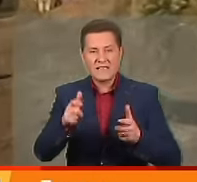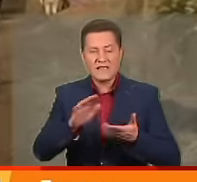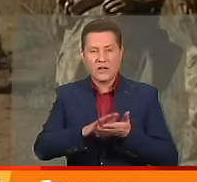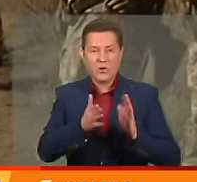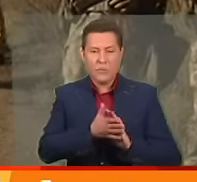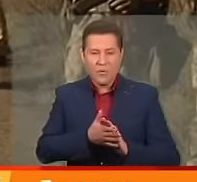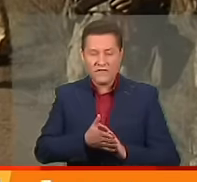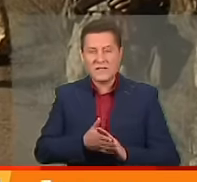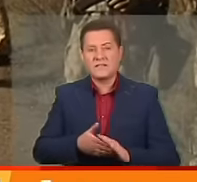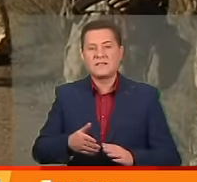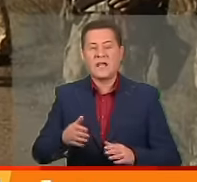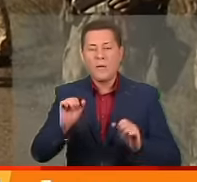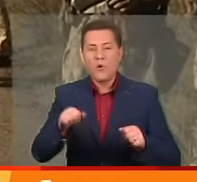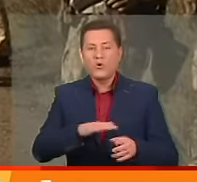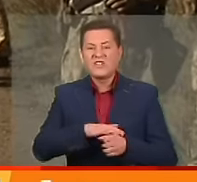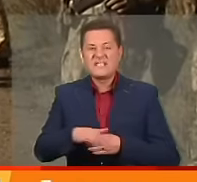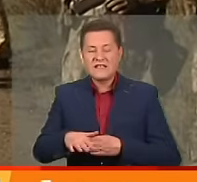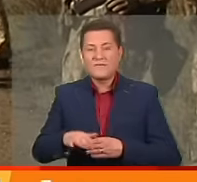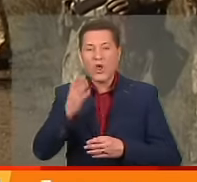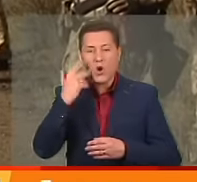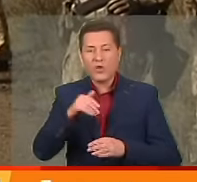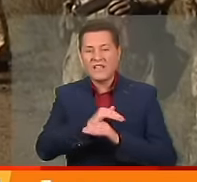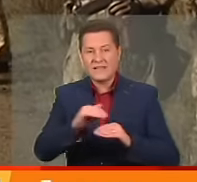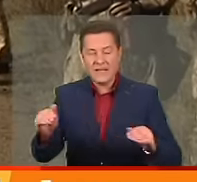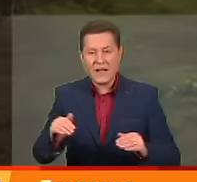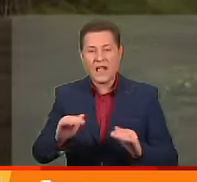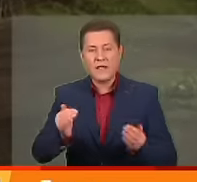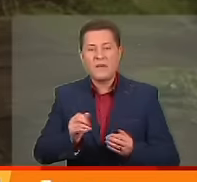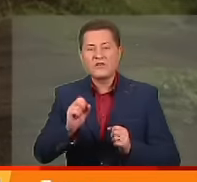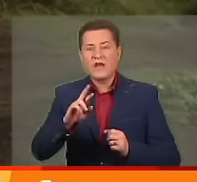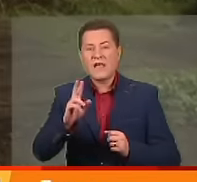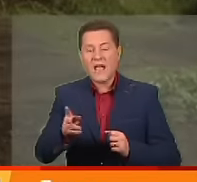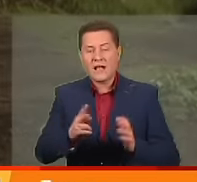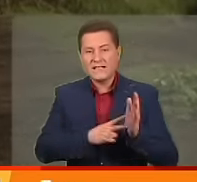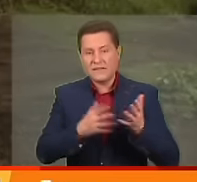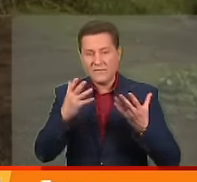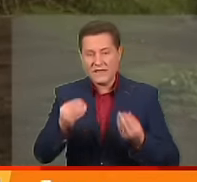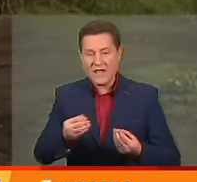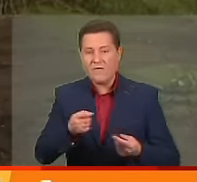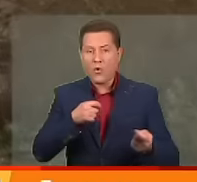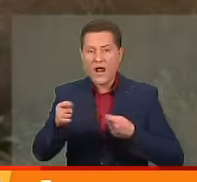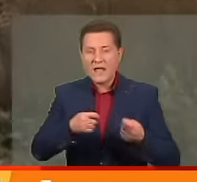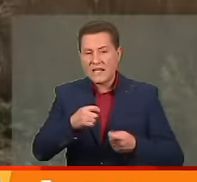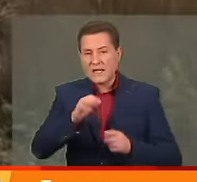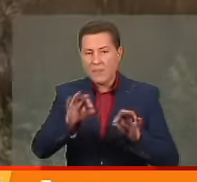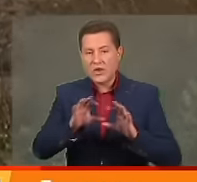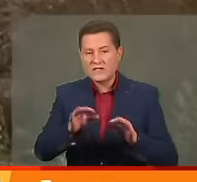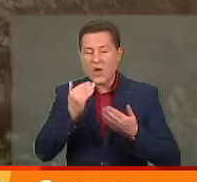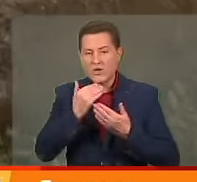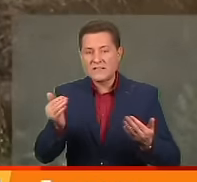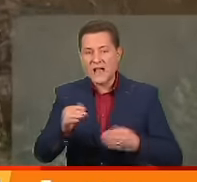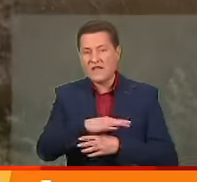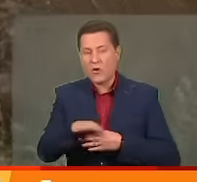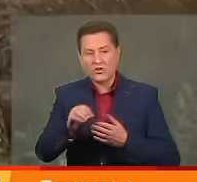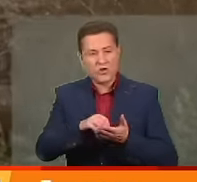відведення можуть здійснювати, коли на ділянці тихо не менше, як 7 днів. Утім, військові урядники пояснили, останнього обстрілу не